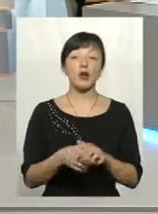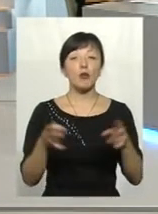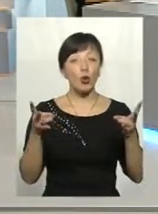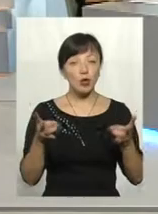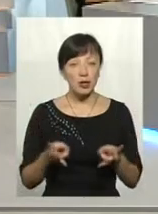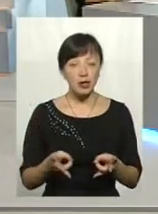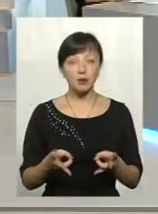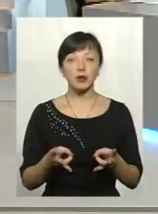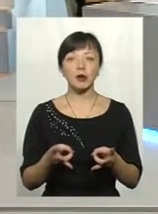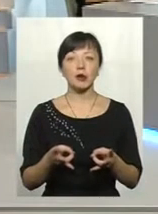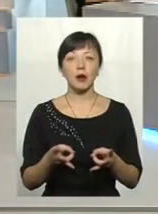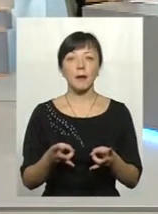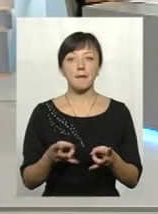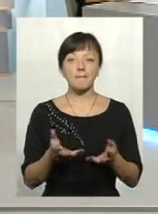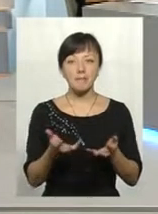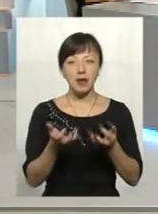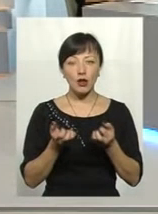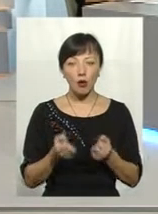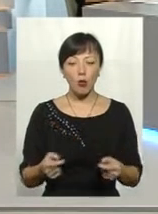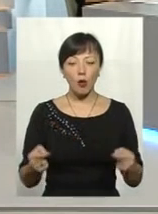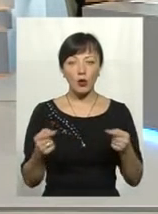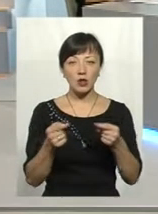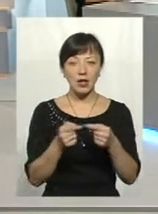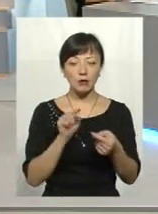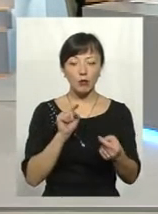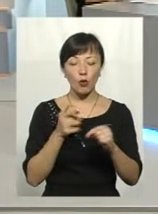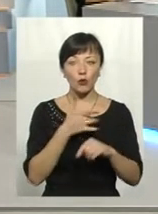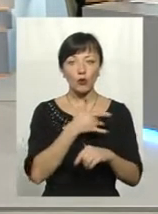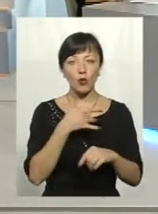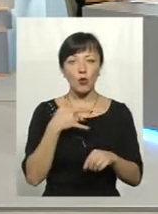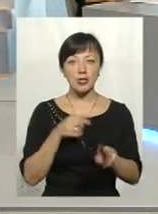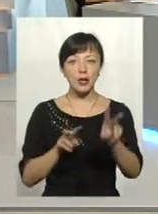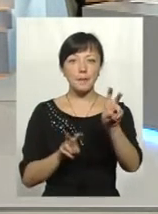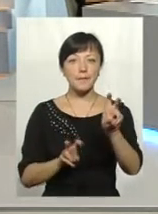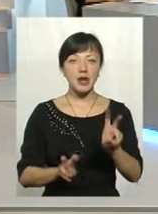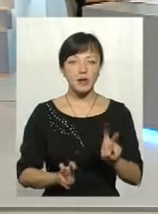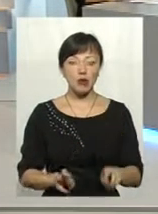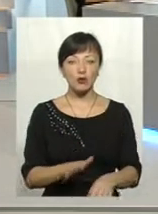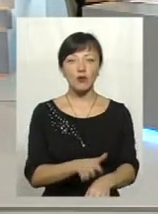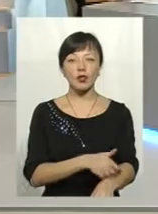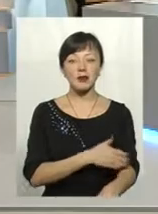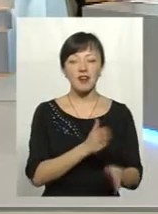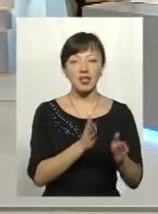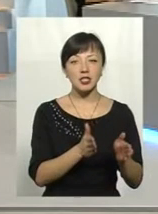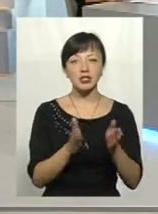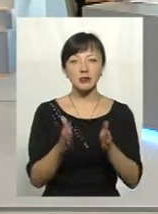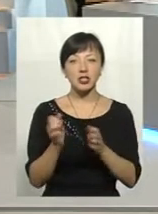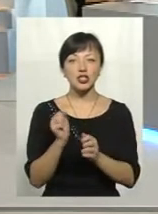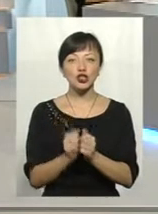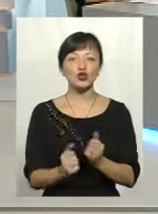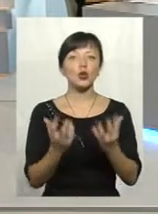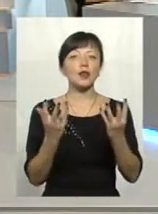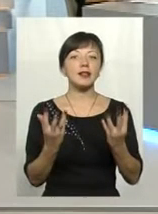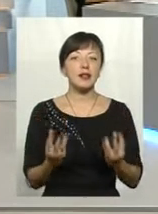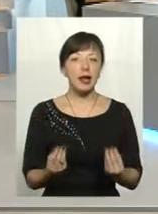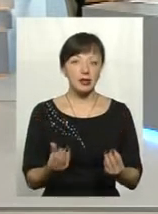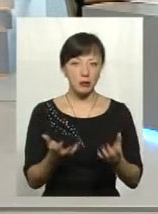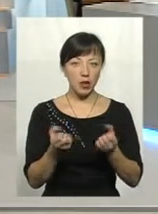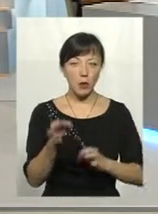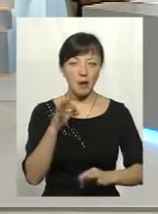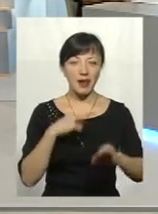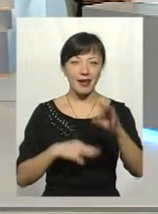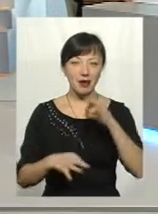потрібна безпосередньо прийом конкретних протитуберкульозних препаратів, довготривалий систематичний щоденний прийом лікарських